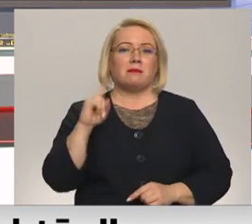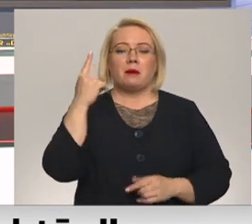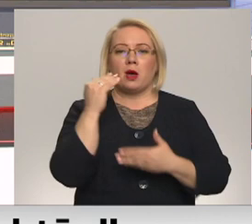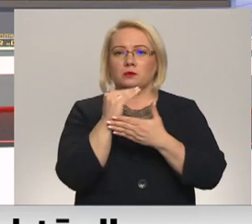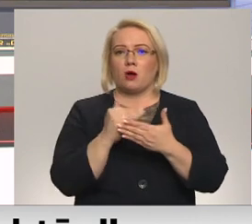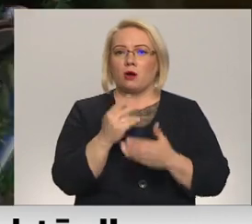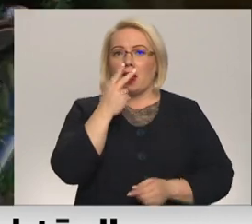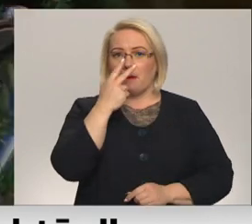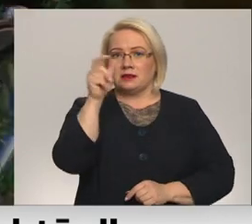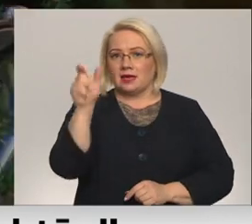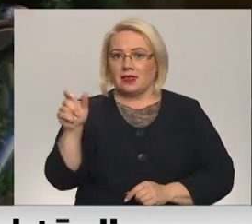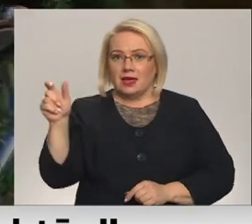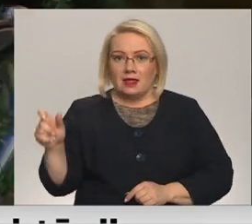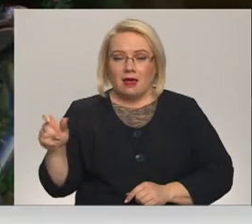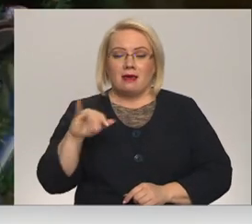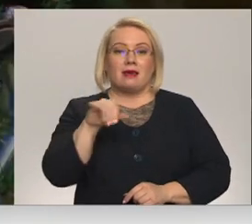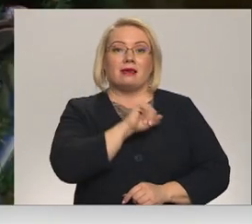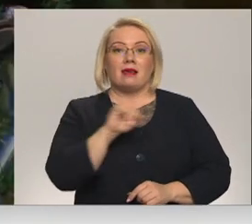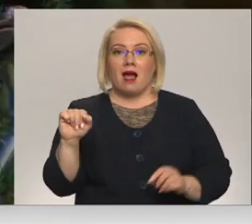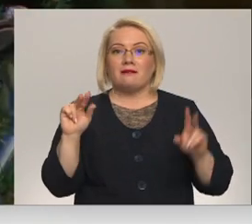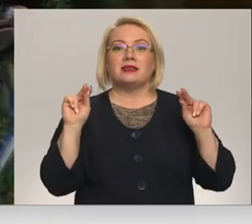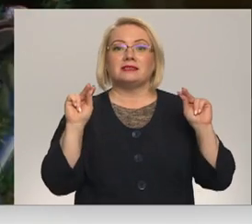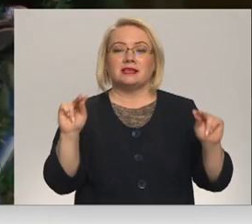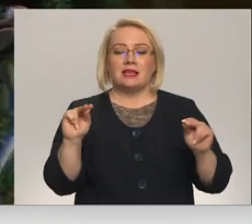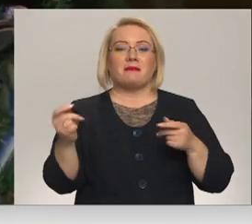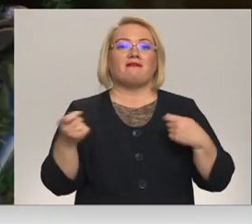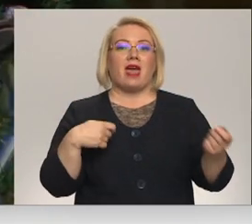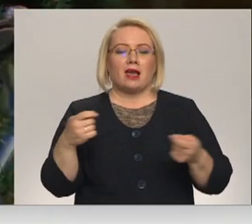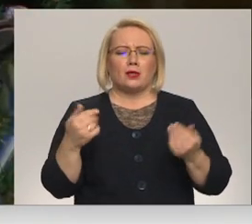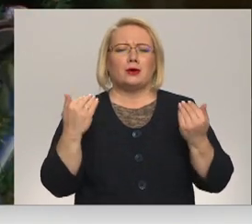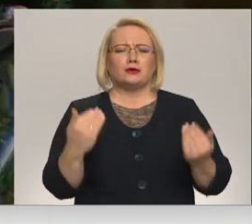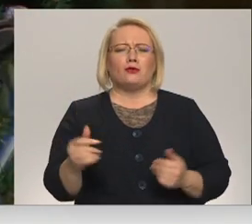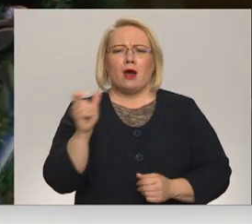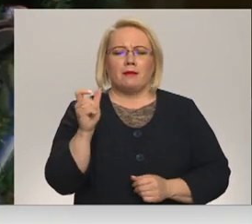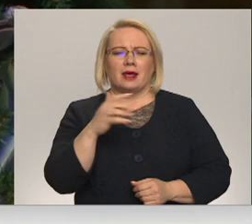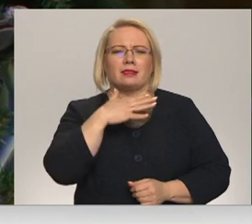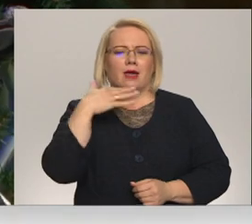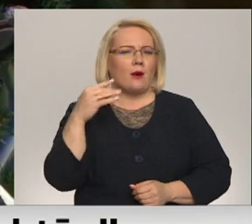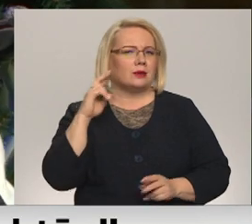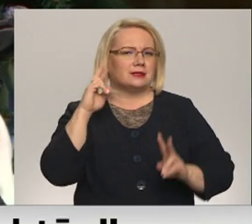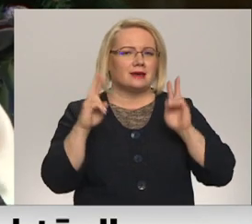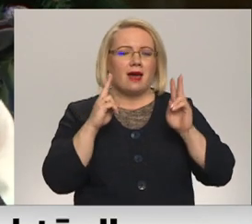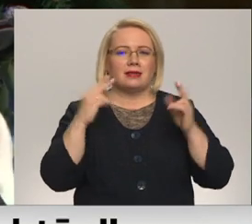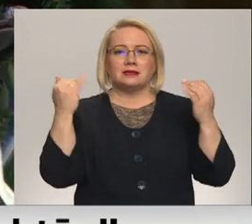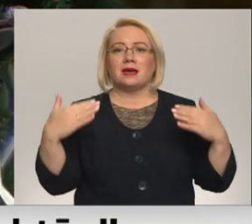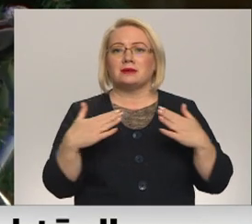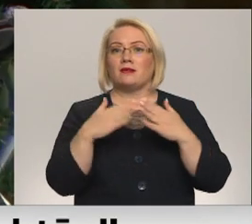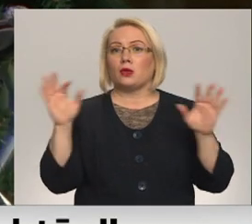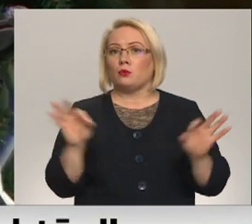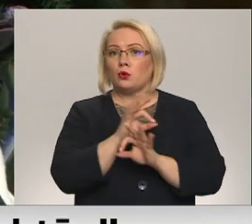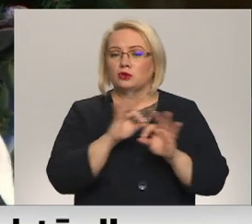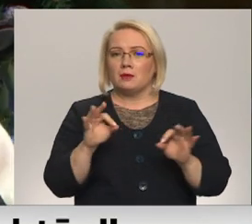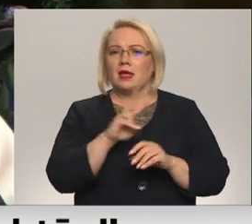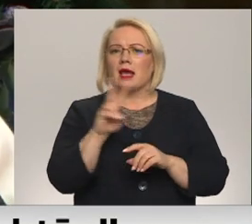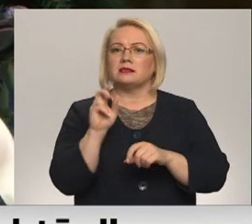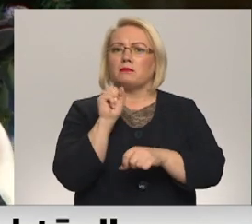kanāla skatītāji! Jā, visticamāk, uz veikalos šobrīd daudz skan Ziemassvētku mūzika, bet par to, kas tiek